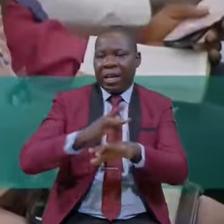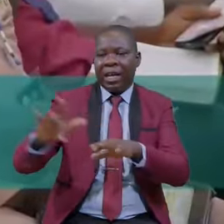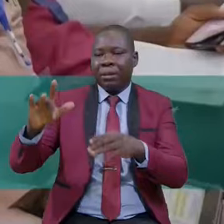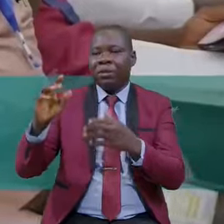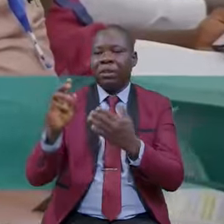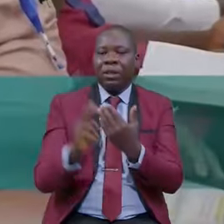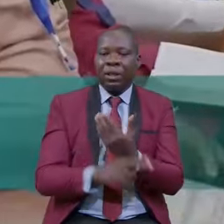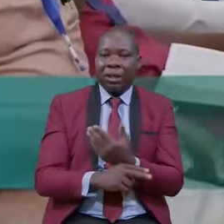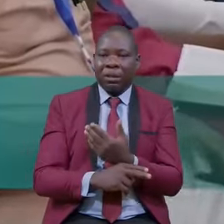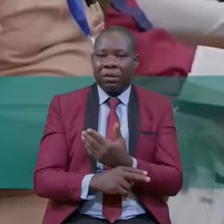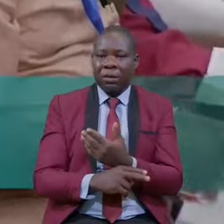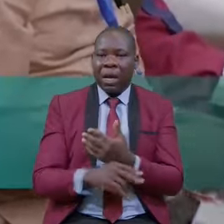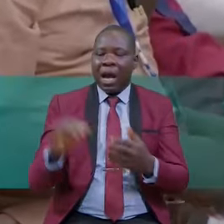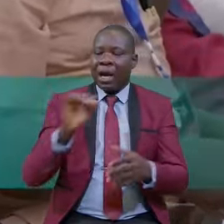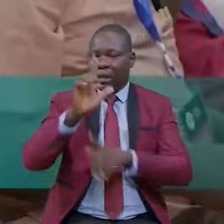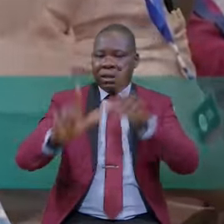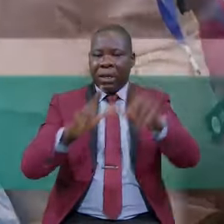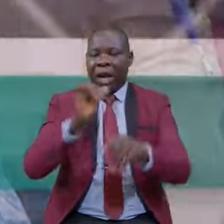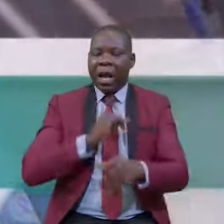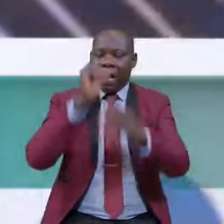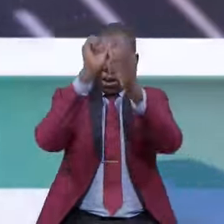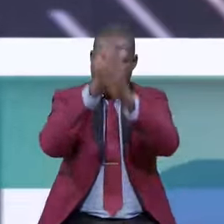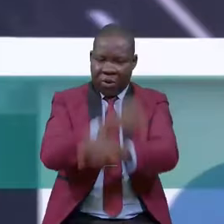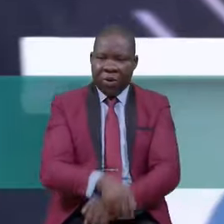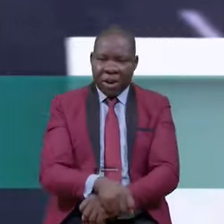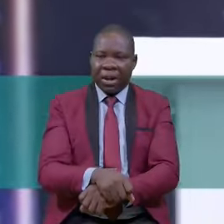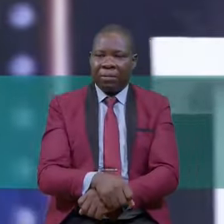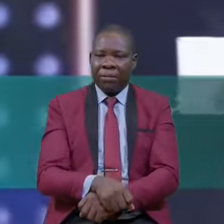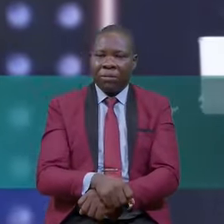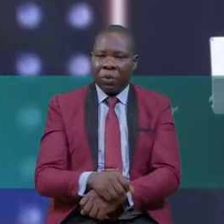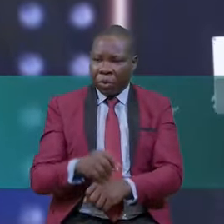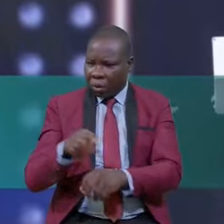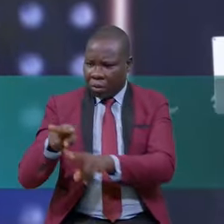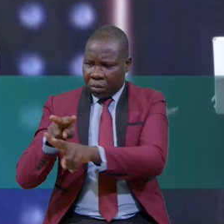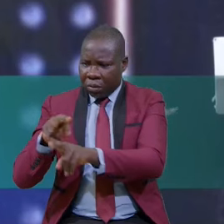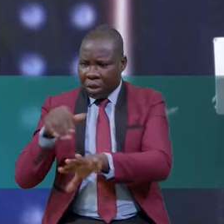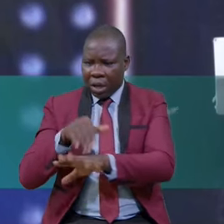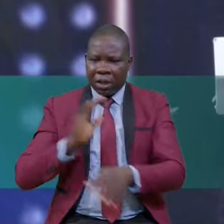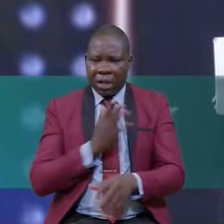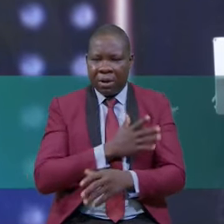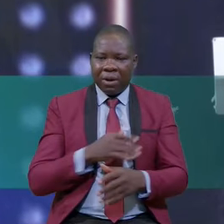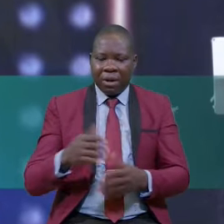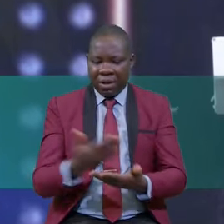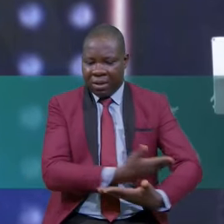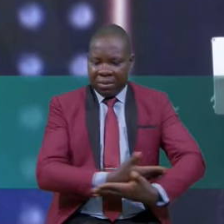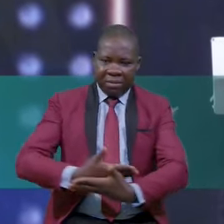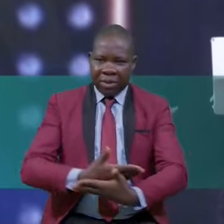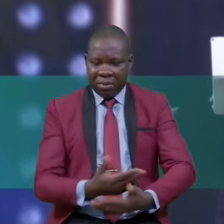vaincre. Look at our baby here. Ouais, le bébé. And you know,